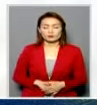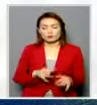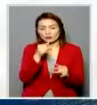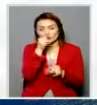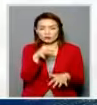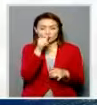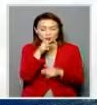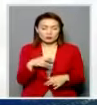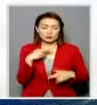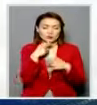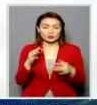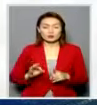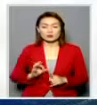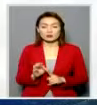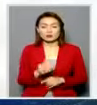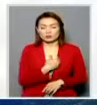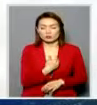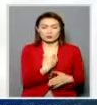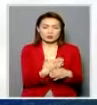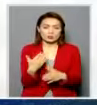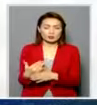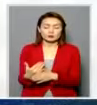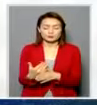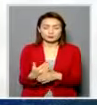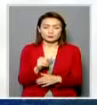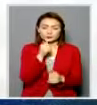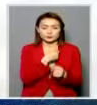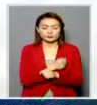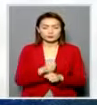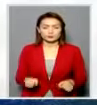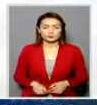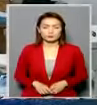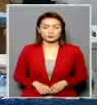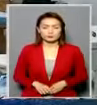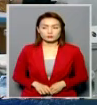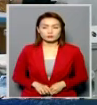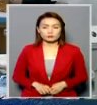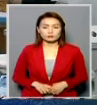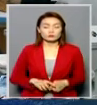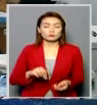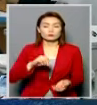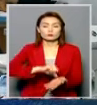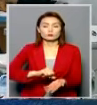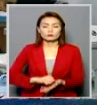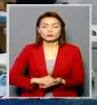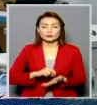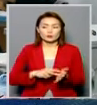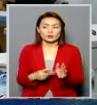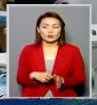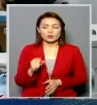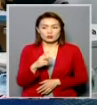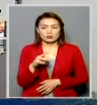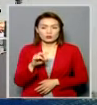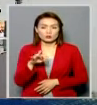получится. Основная цель моих курсов – помочь избавиться от иждивенчества. Одна из участниц проекта –